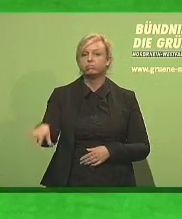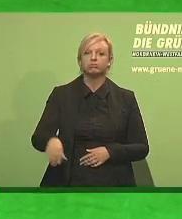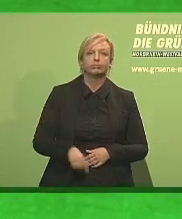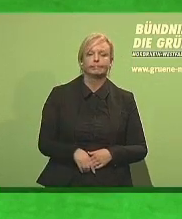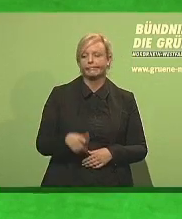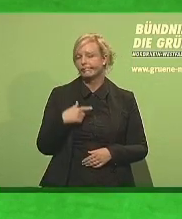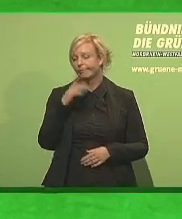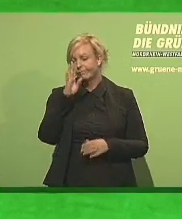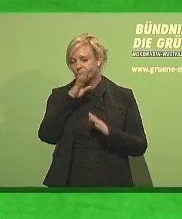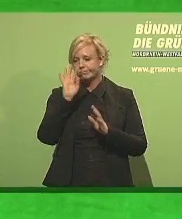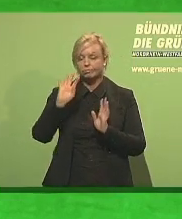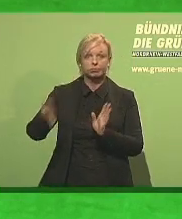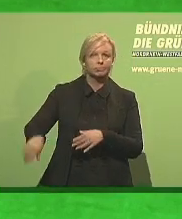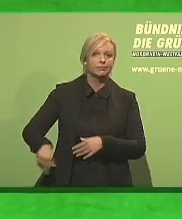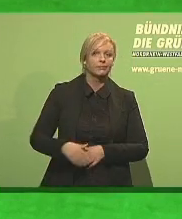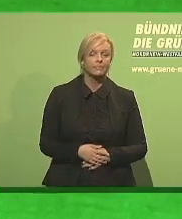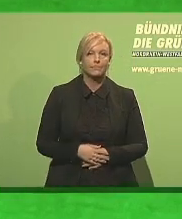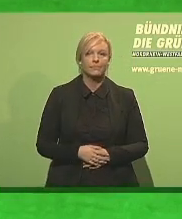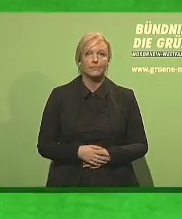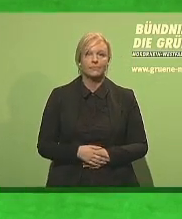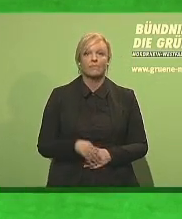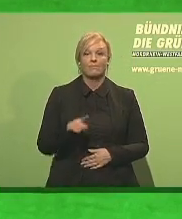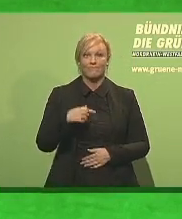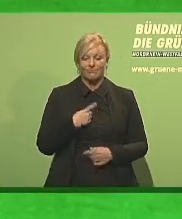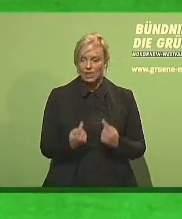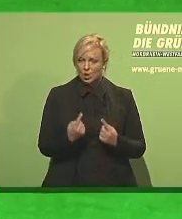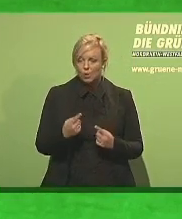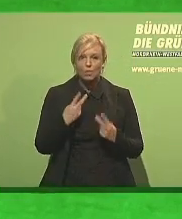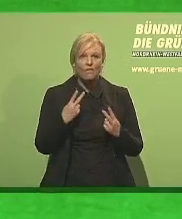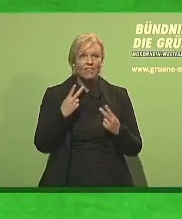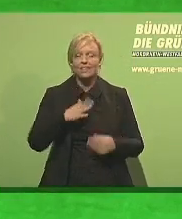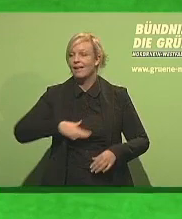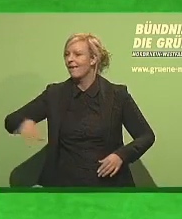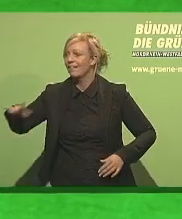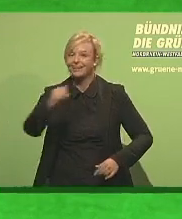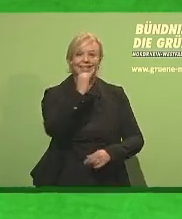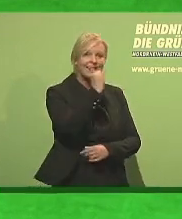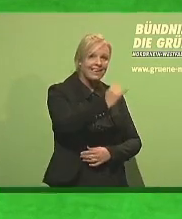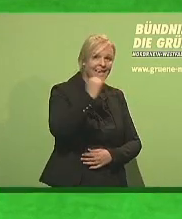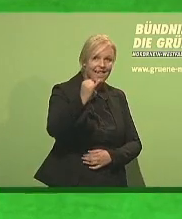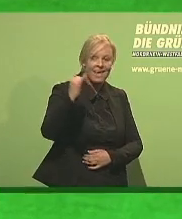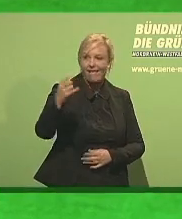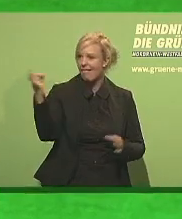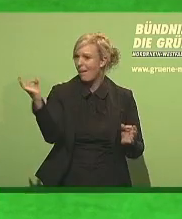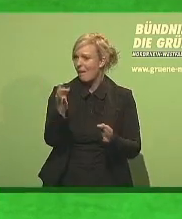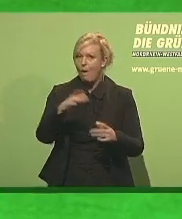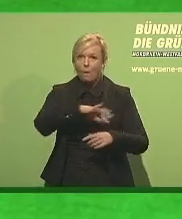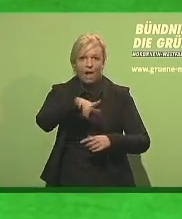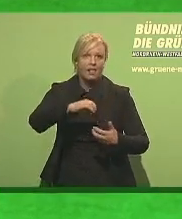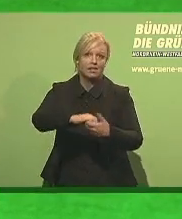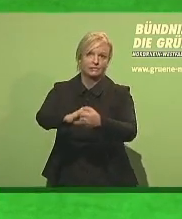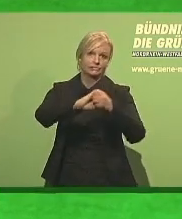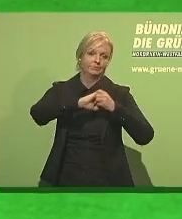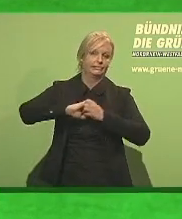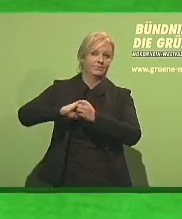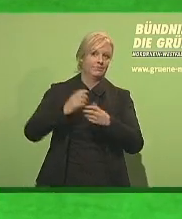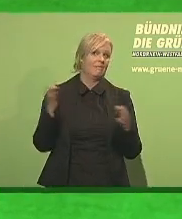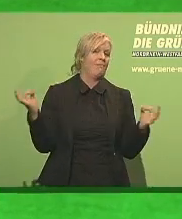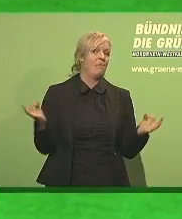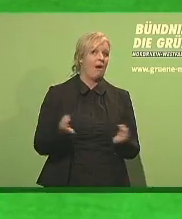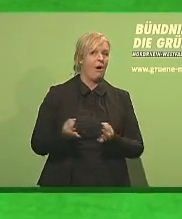missachtet. Wir Grüne sagen aber, es kommt auf alle an. Jeder und jede wird gebraucht.